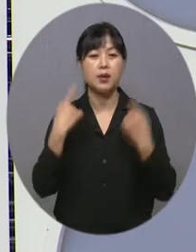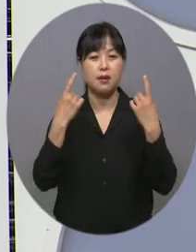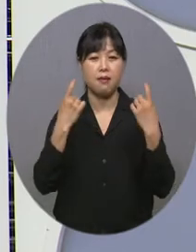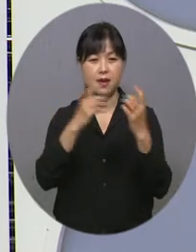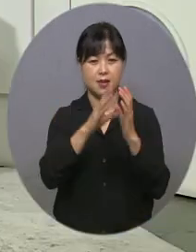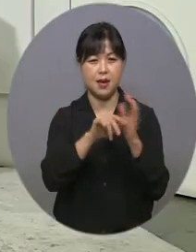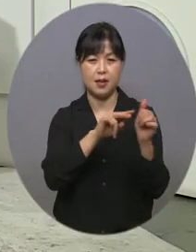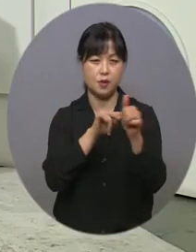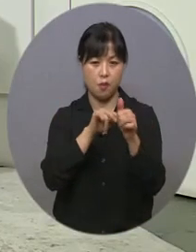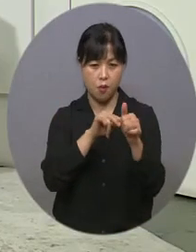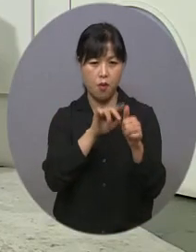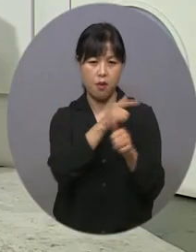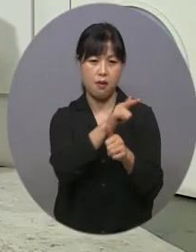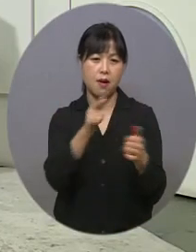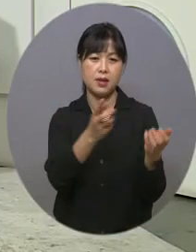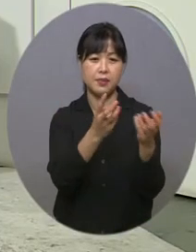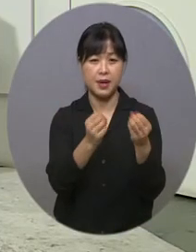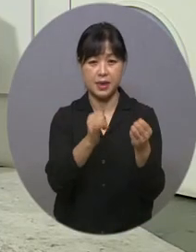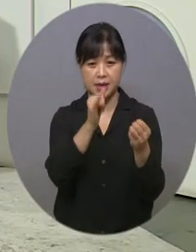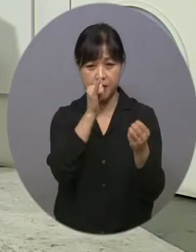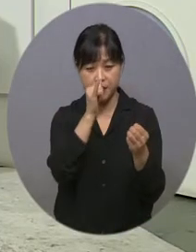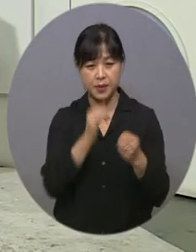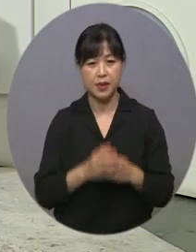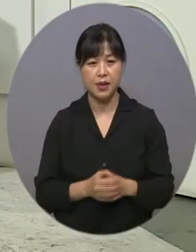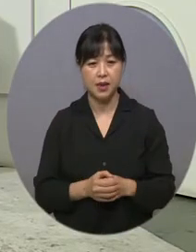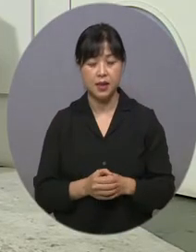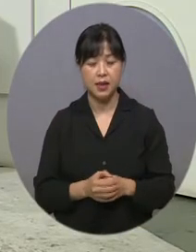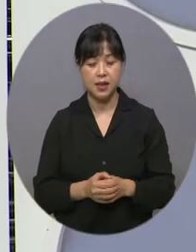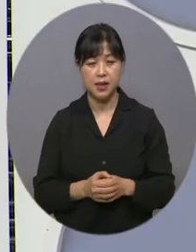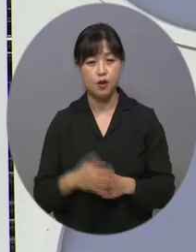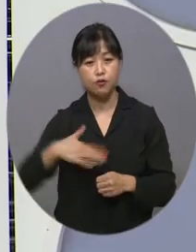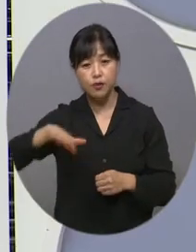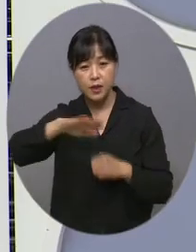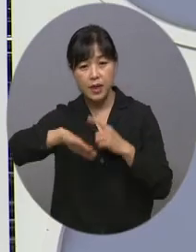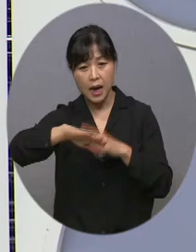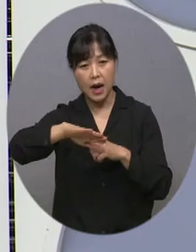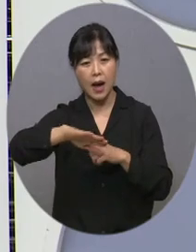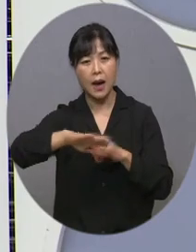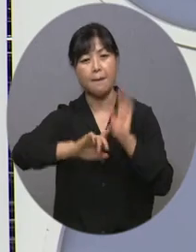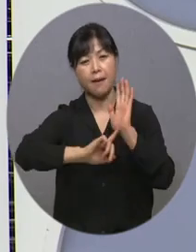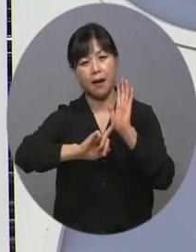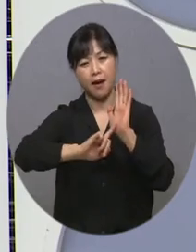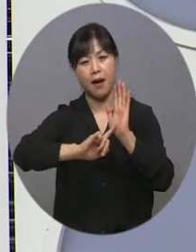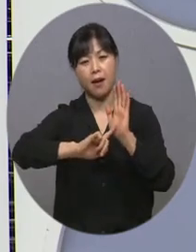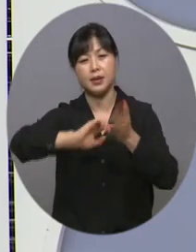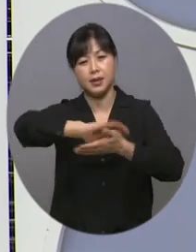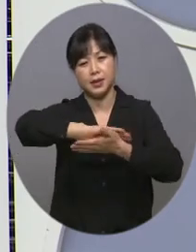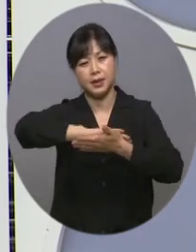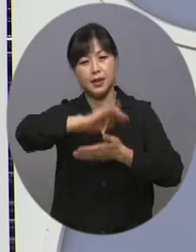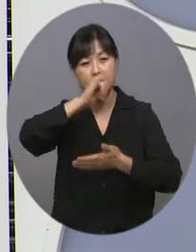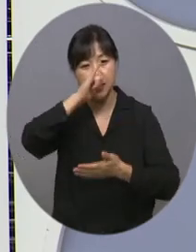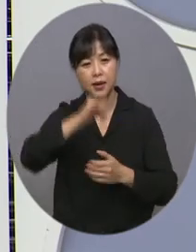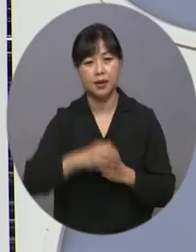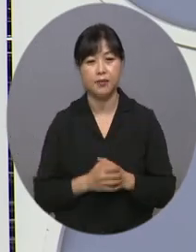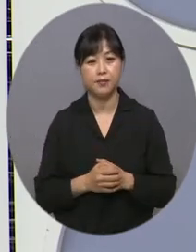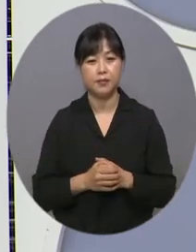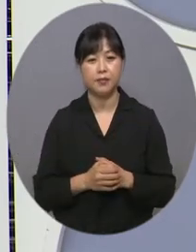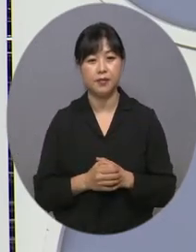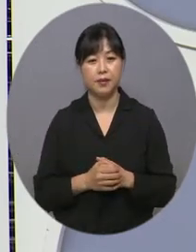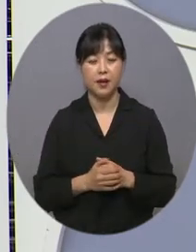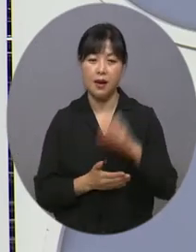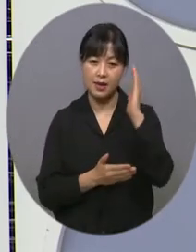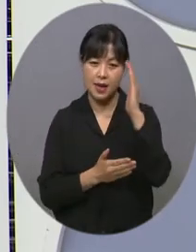가지 정보도 있고요. 그리고 특히 저희가 이제 발간하는 여러 간행물이 있는데 대표적인 게 이제 뭐 이야기로